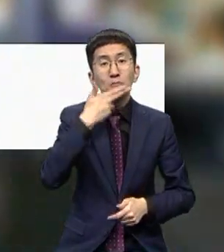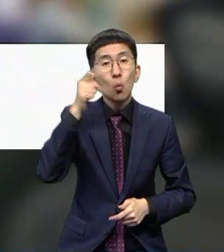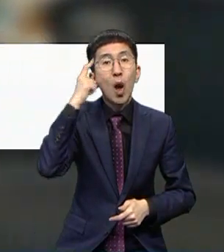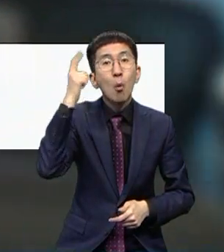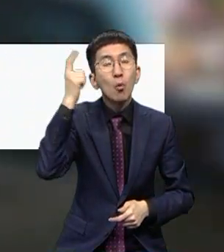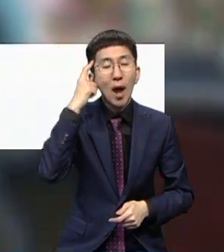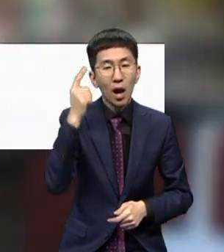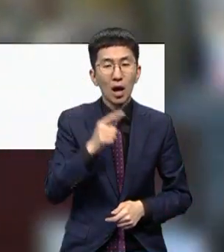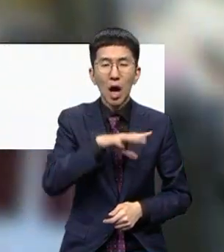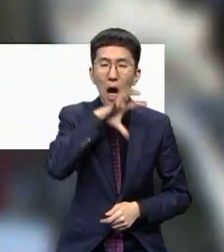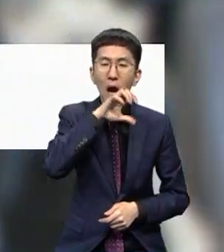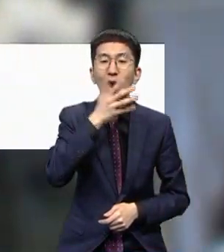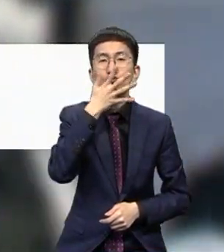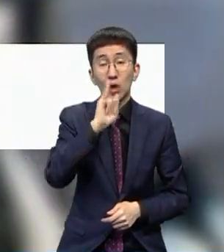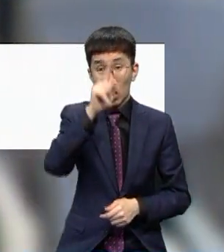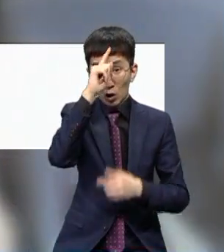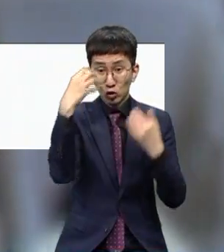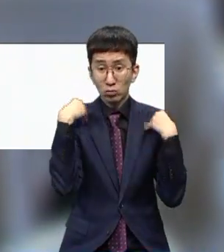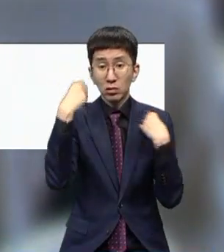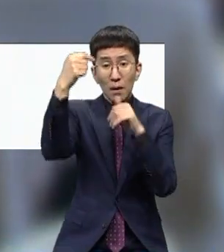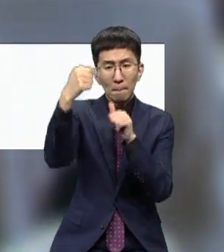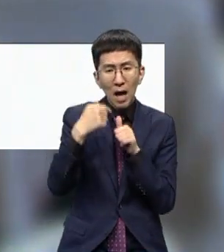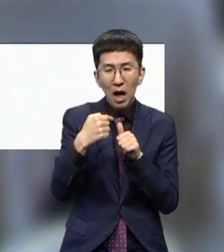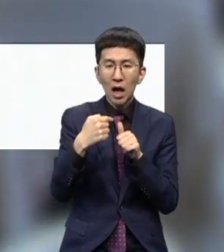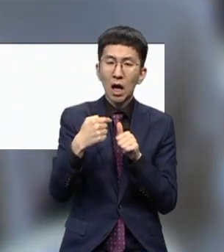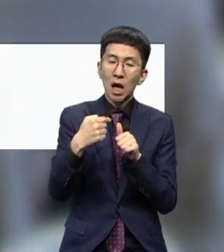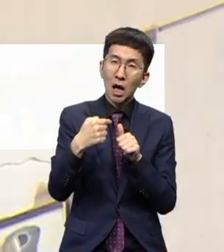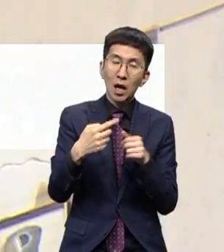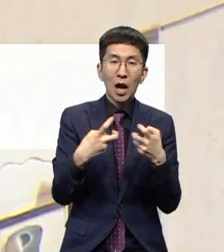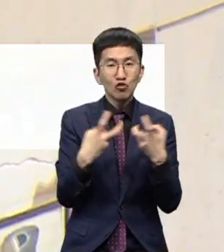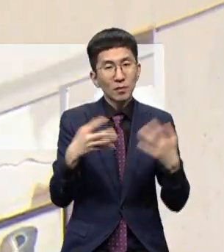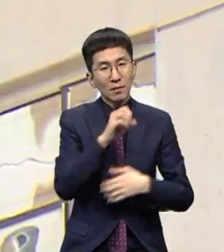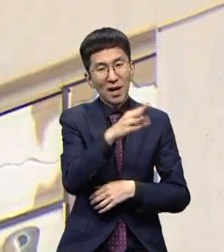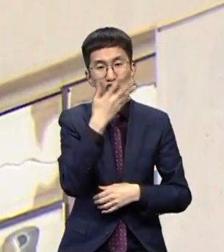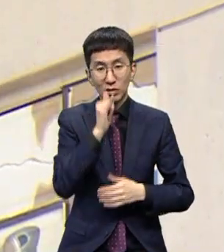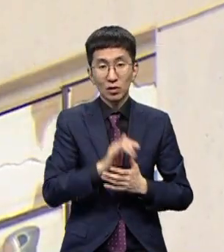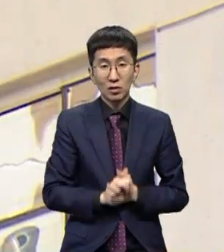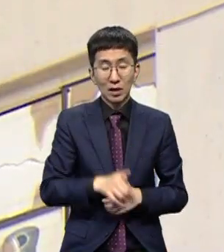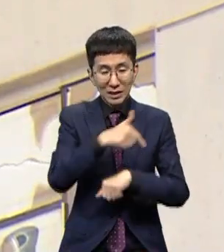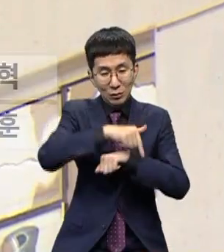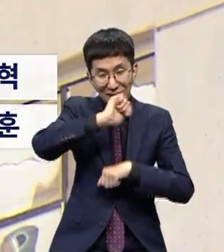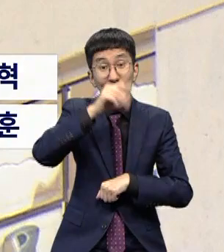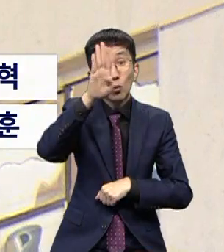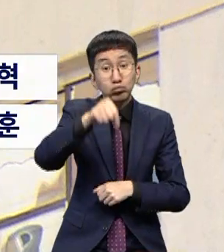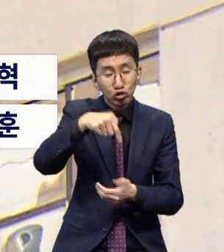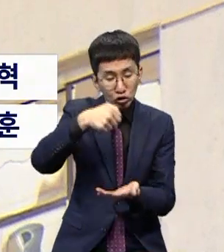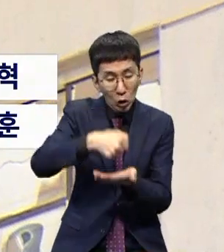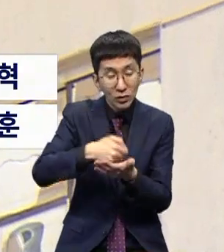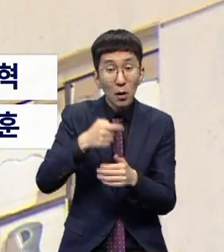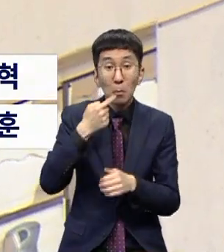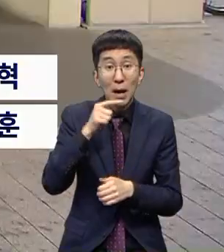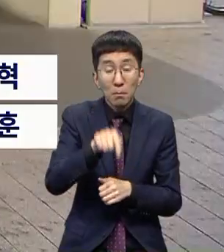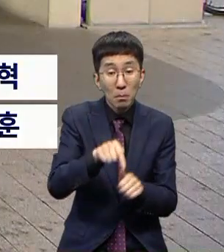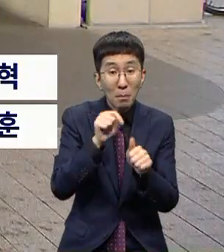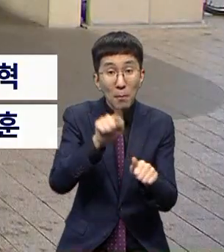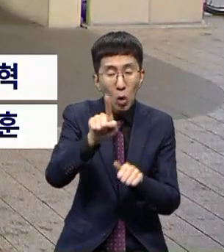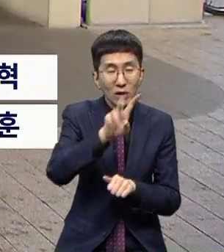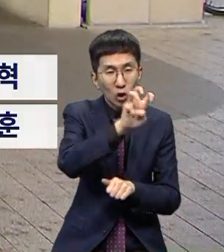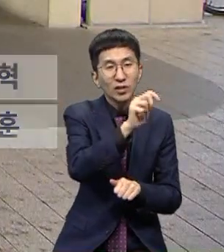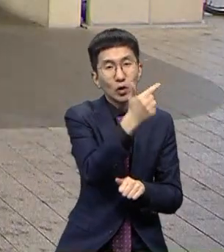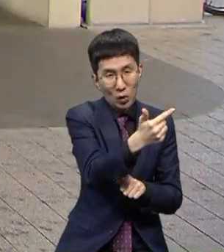수는 이럴 것 같은데, 그게 정부 지침이 그렇게 된다 그러면은. 기재부의 이번 지시는 36곳의